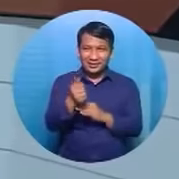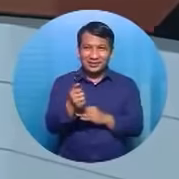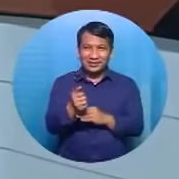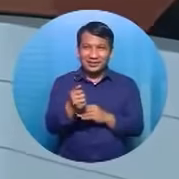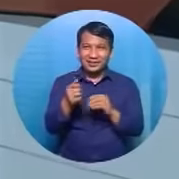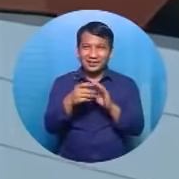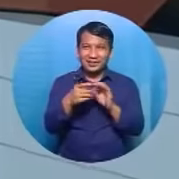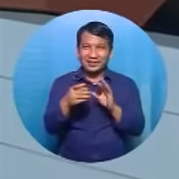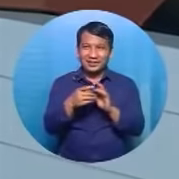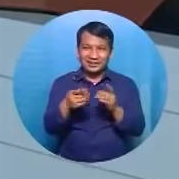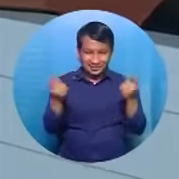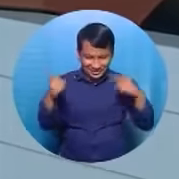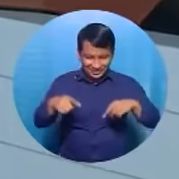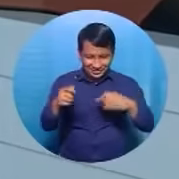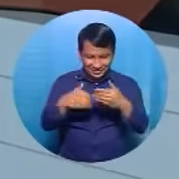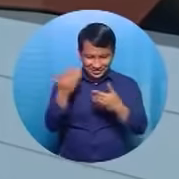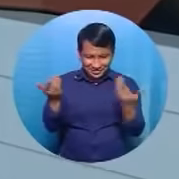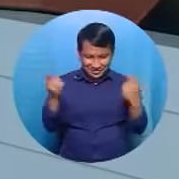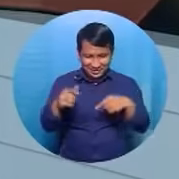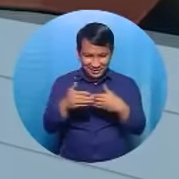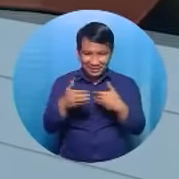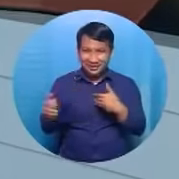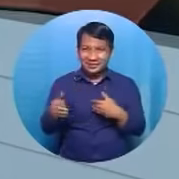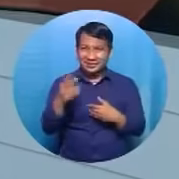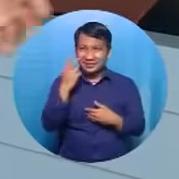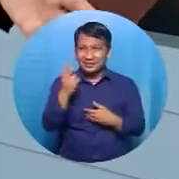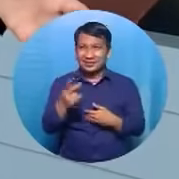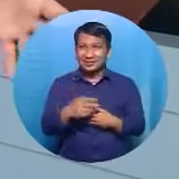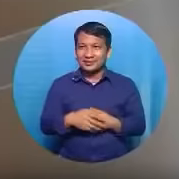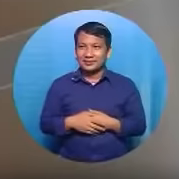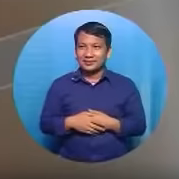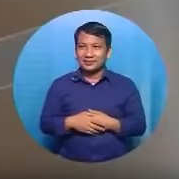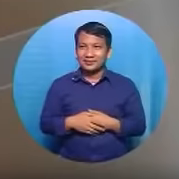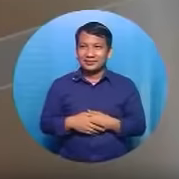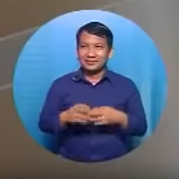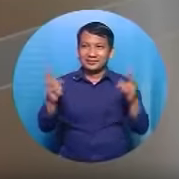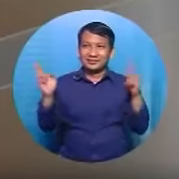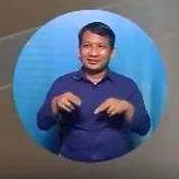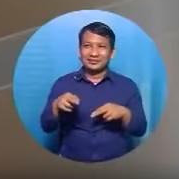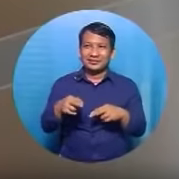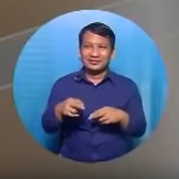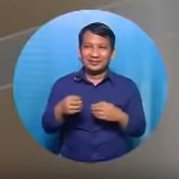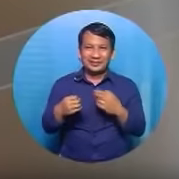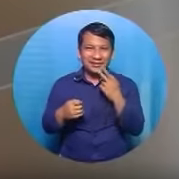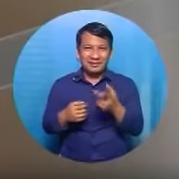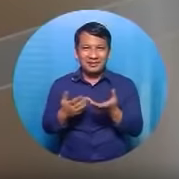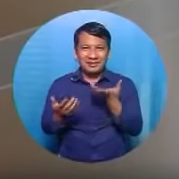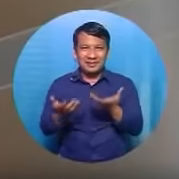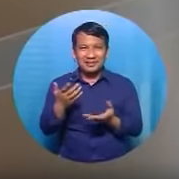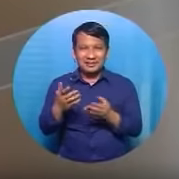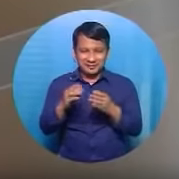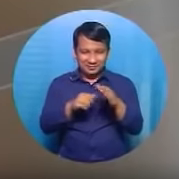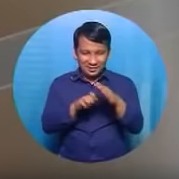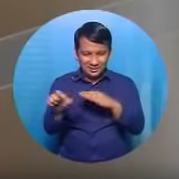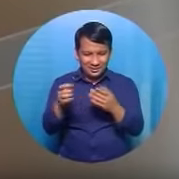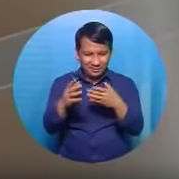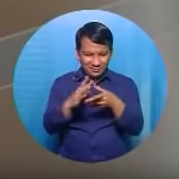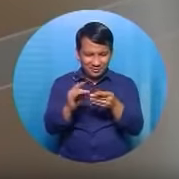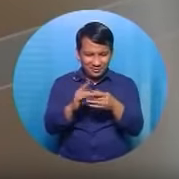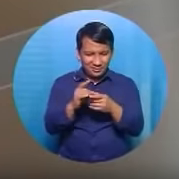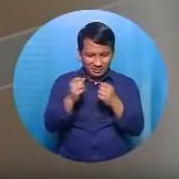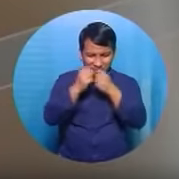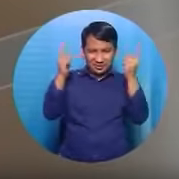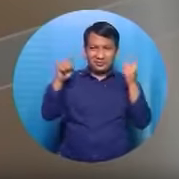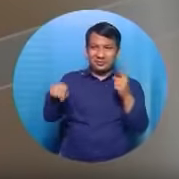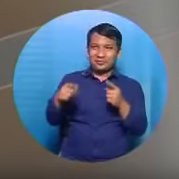Pakikwento sa amin yung mga kaganapan, ano po yung nangyari. Kasi bitin yung video, ma'am, marami na bitin. Pakikwento sa amin yung pagpasok mo at nabulaga